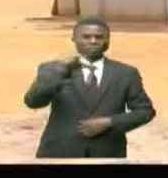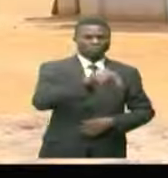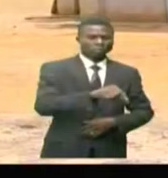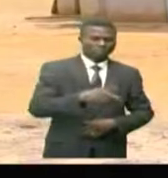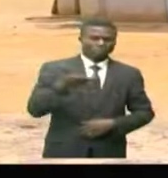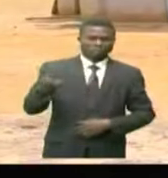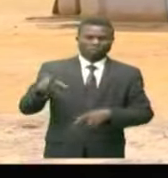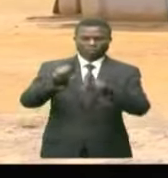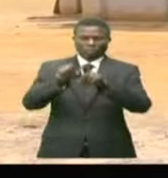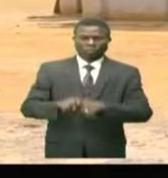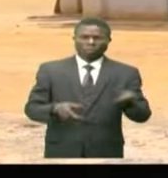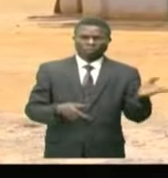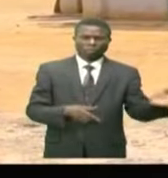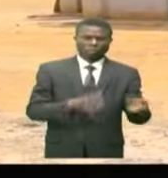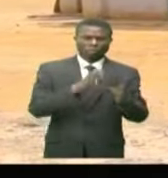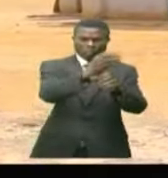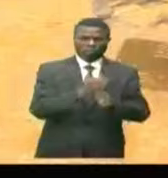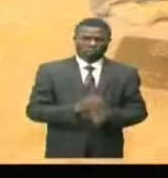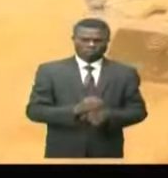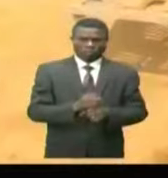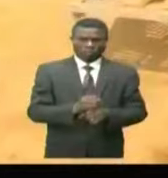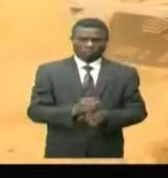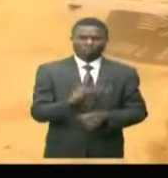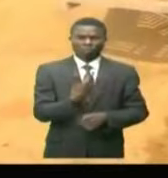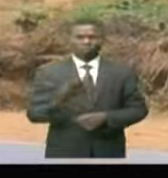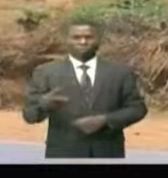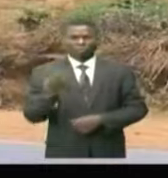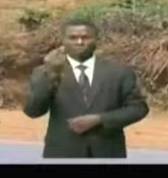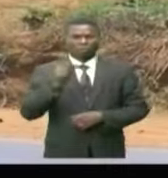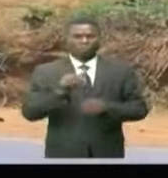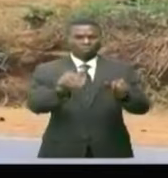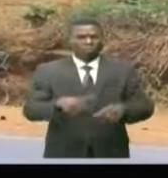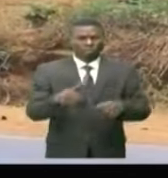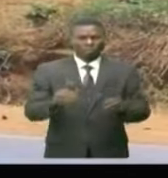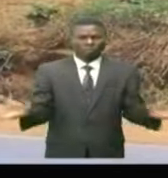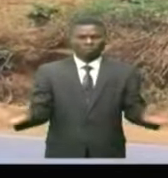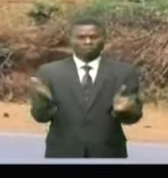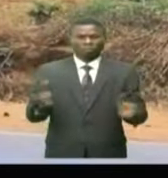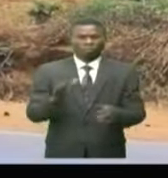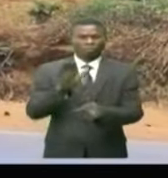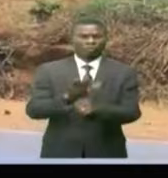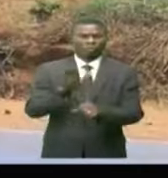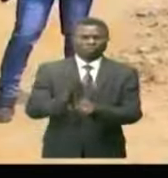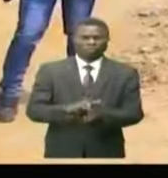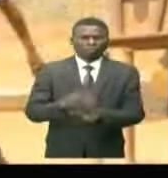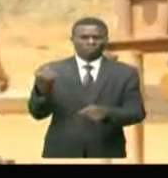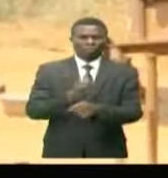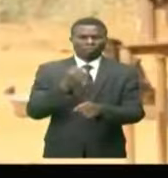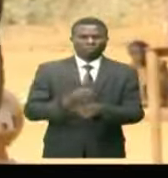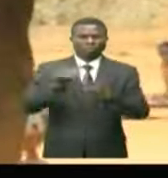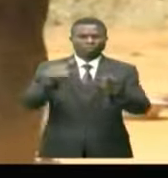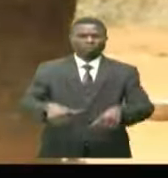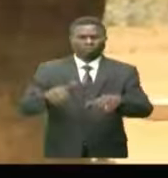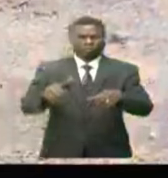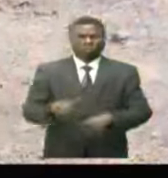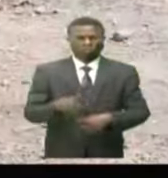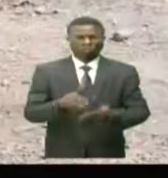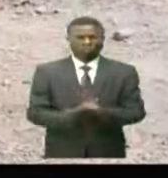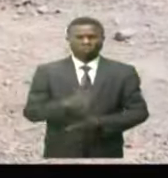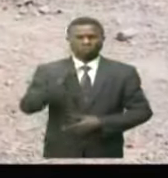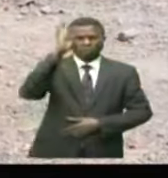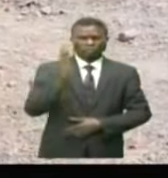et d'autre part, l'acquisition des intrants agricoles pour pouvoir renforcer davantage la production agricole des